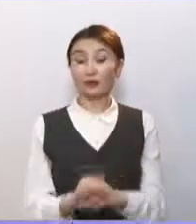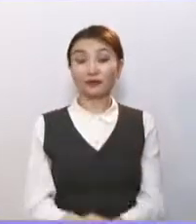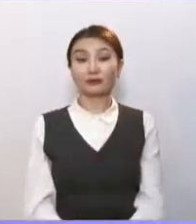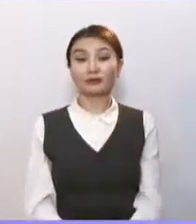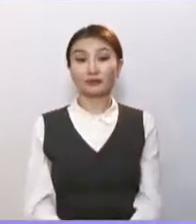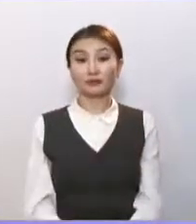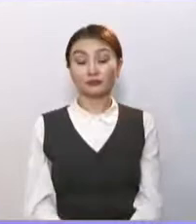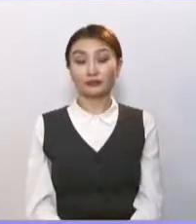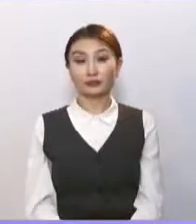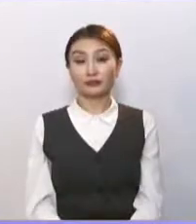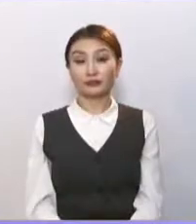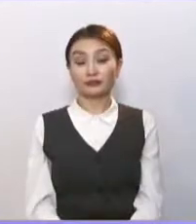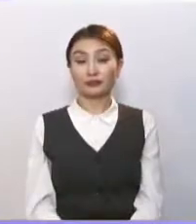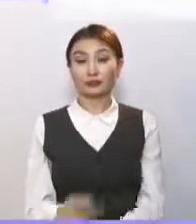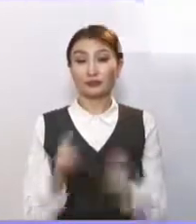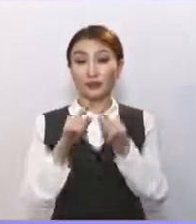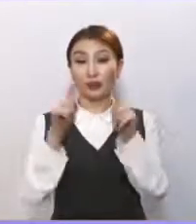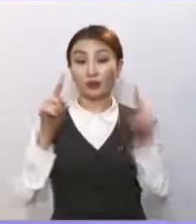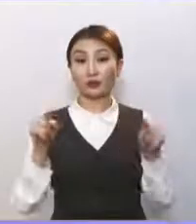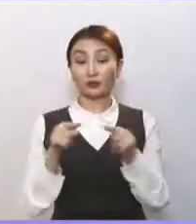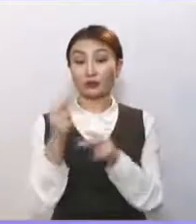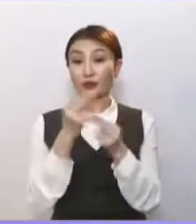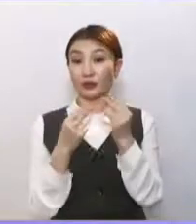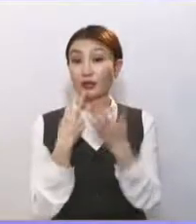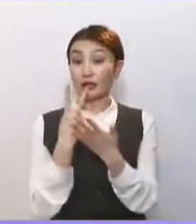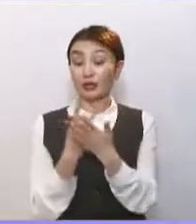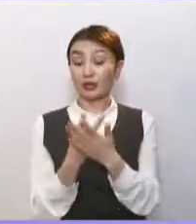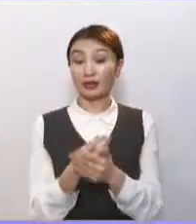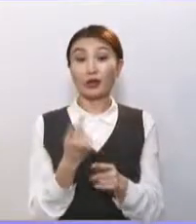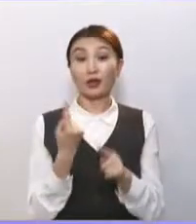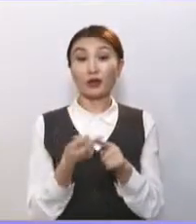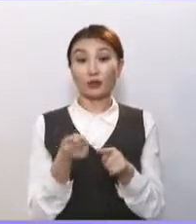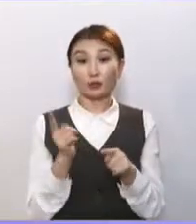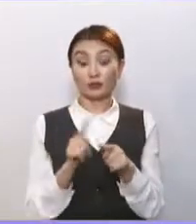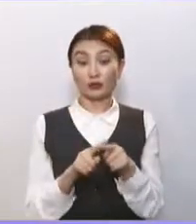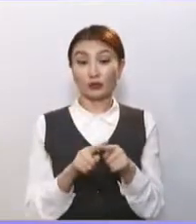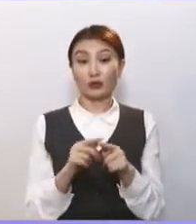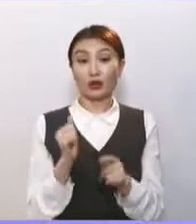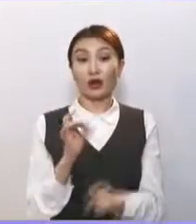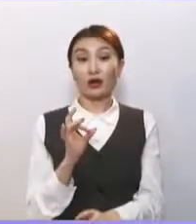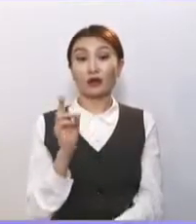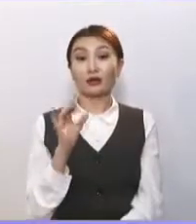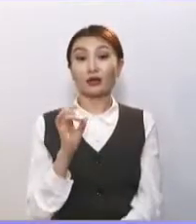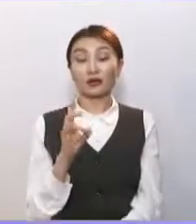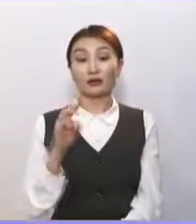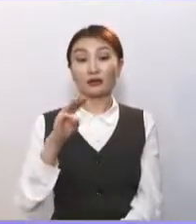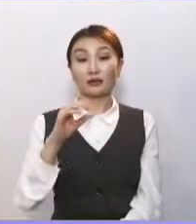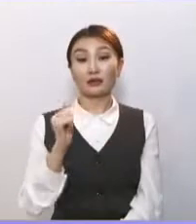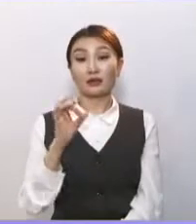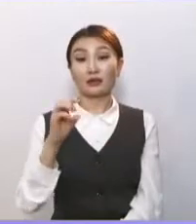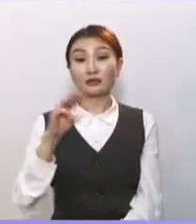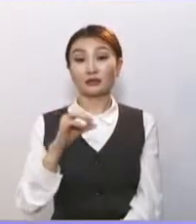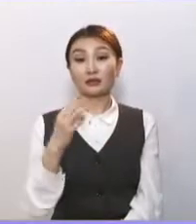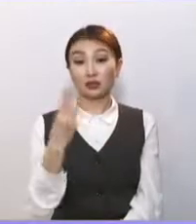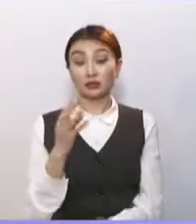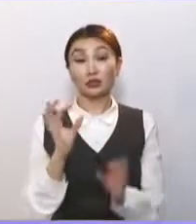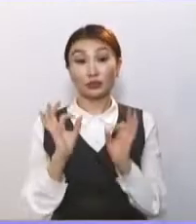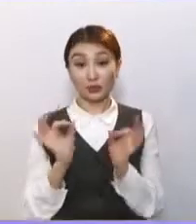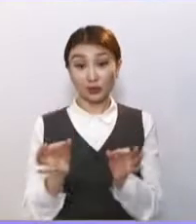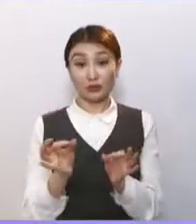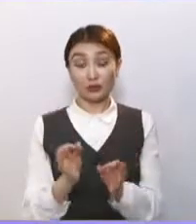көнүгүүсү? Сүрөттү карагыла. Бул аркан тартыш оюну.